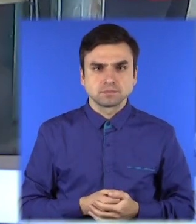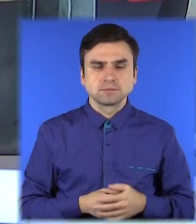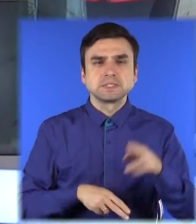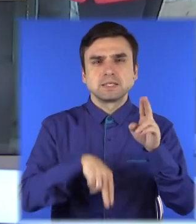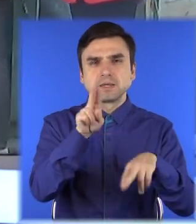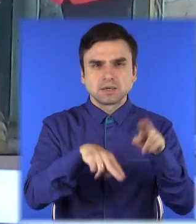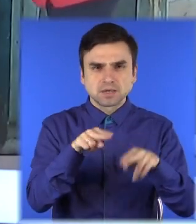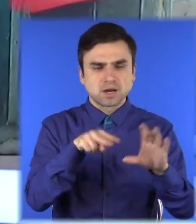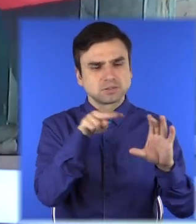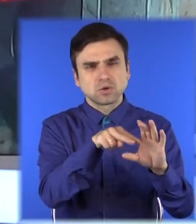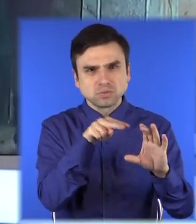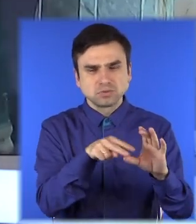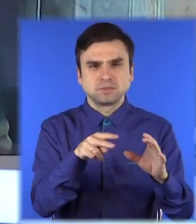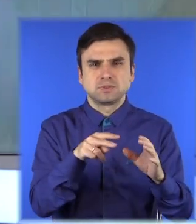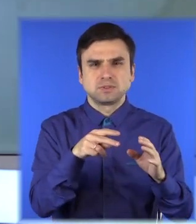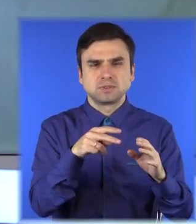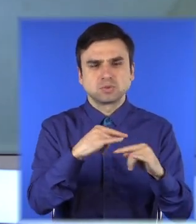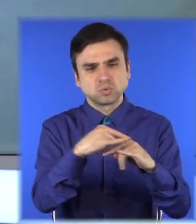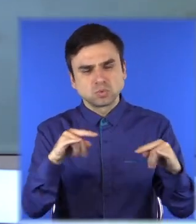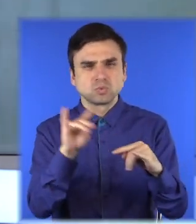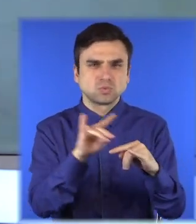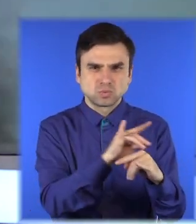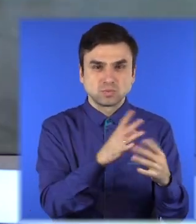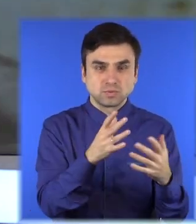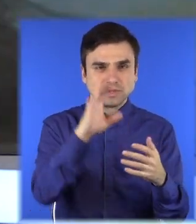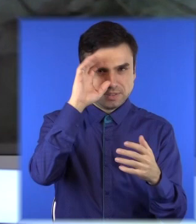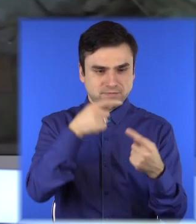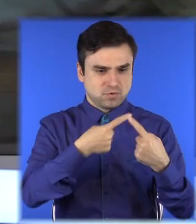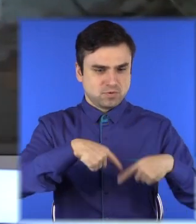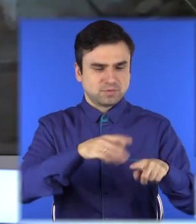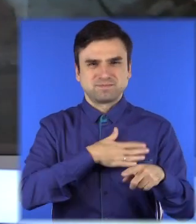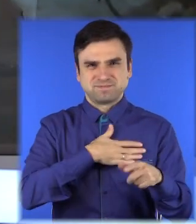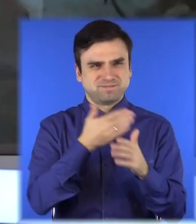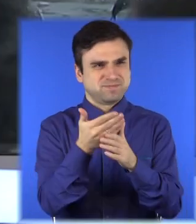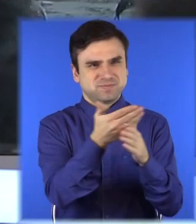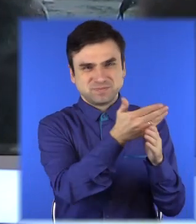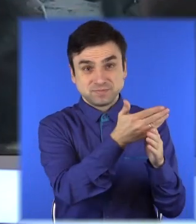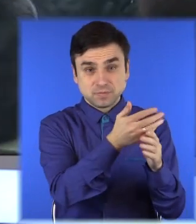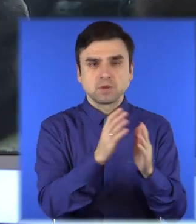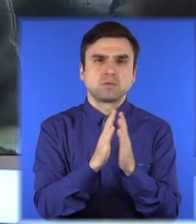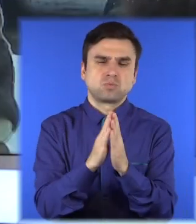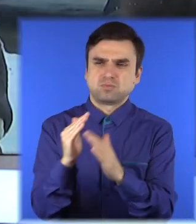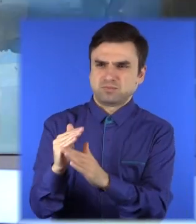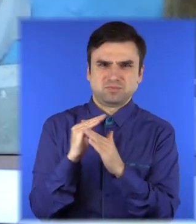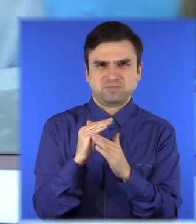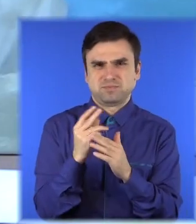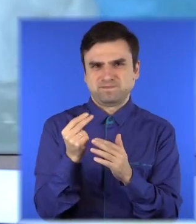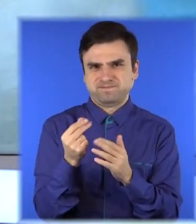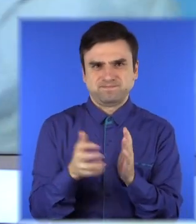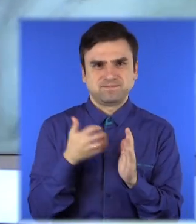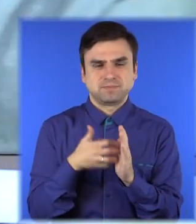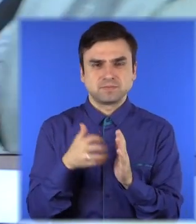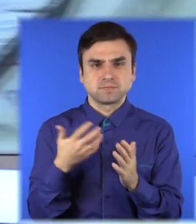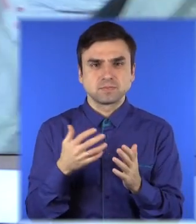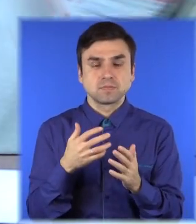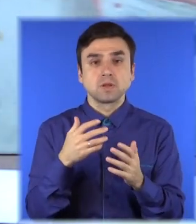меблі. Криворізька благодійна організація просить містян допомоги у створенні прихистку для безхатченків. Приміщення вони вже знайшли,